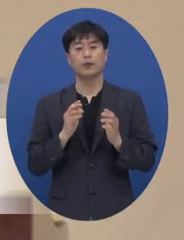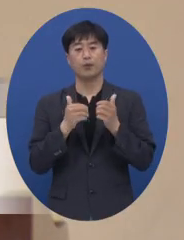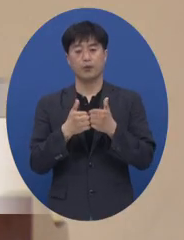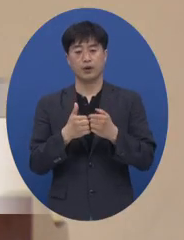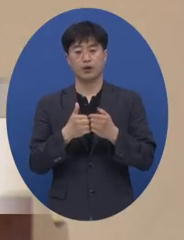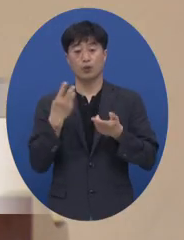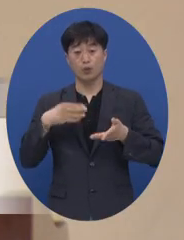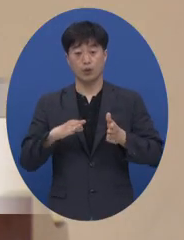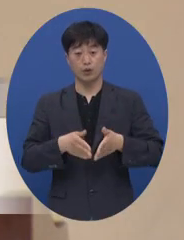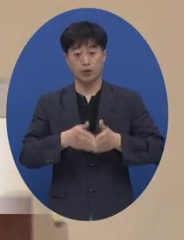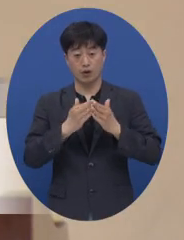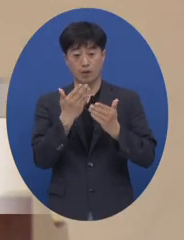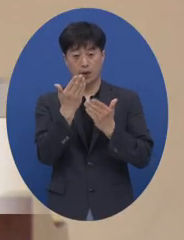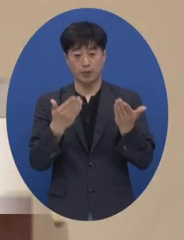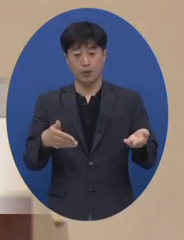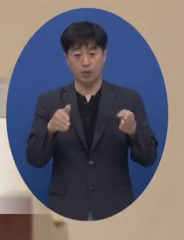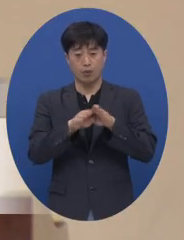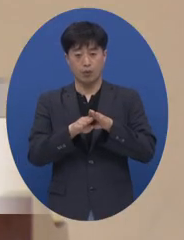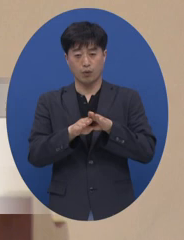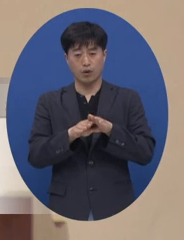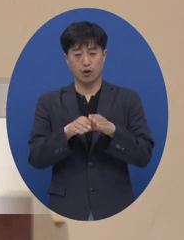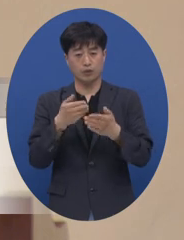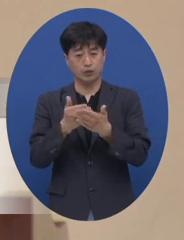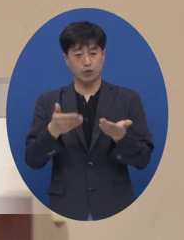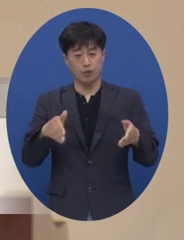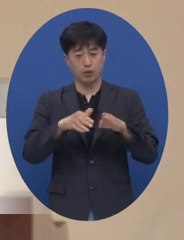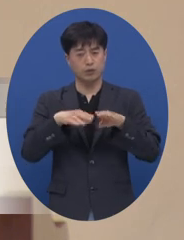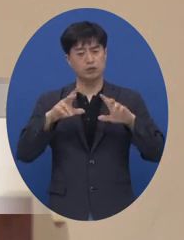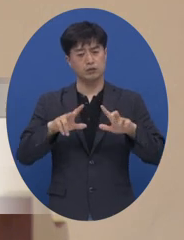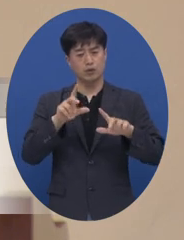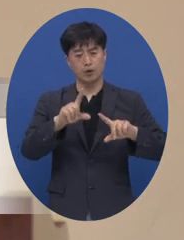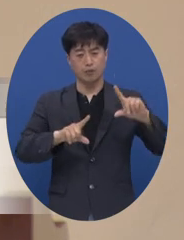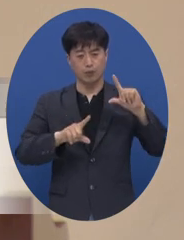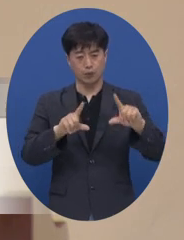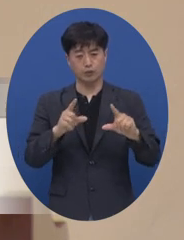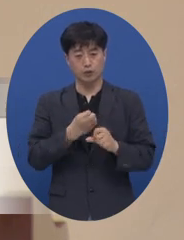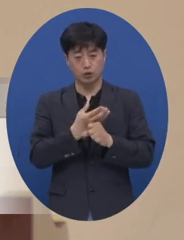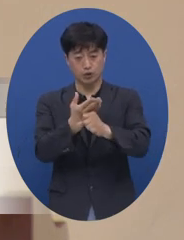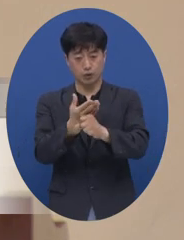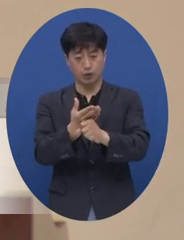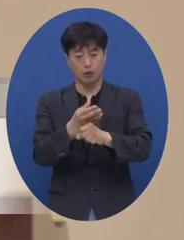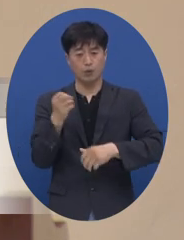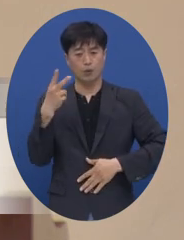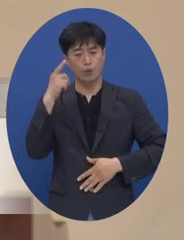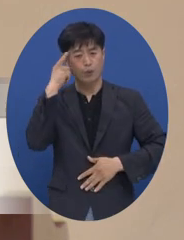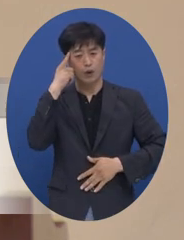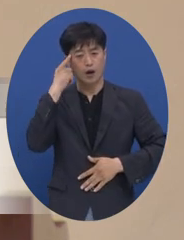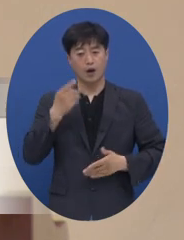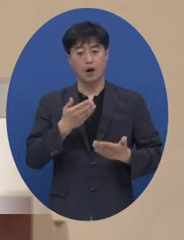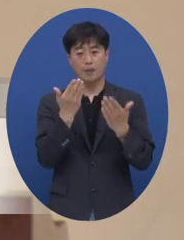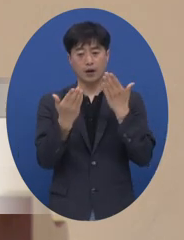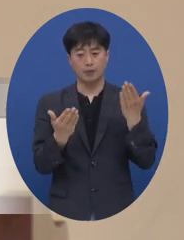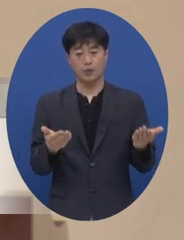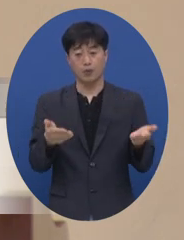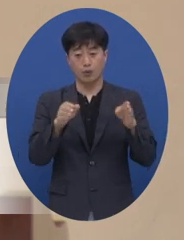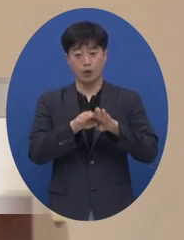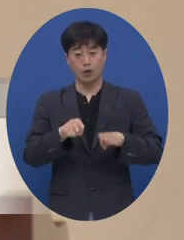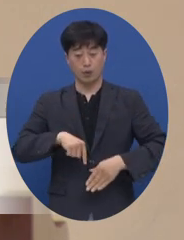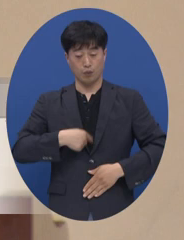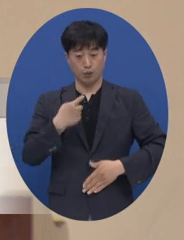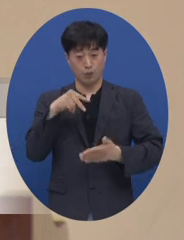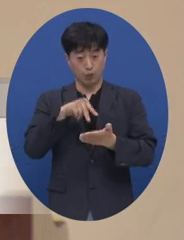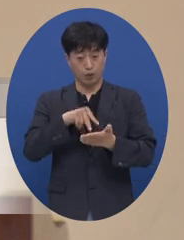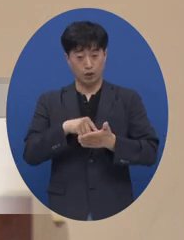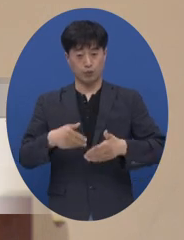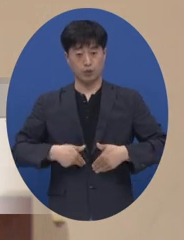도립박물관과 도립미술관의 현재 위치, 현재 상태를 좀 도민들한테 좀 알리고 그리고 왜 우리가 박물관을 분리독립해야